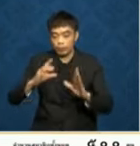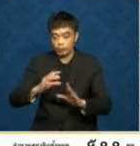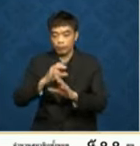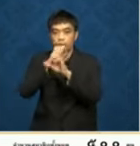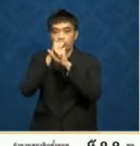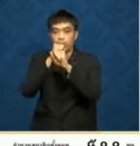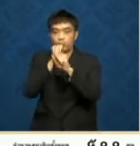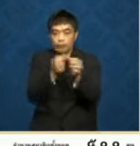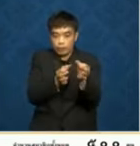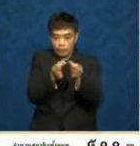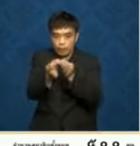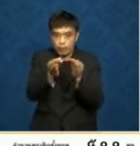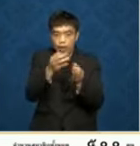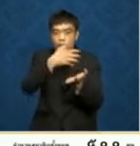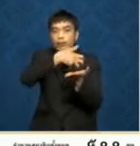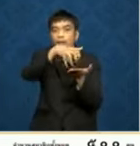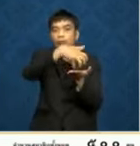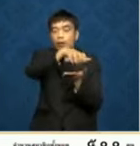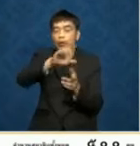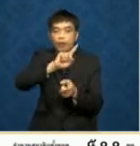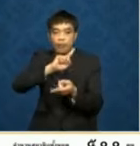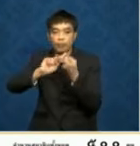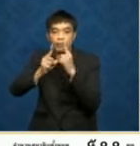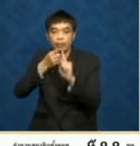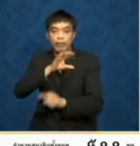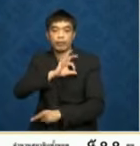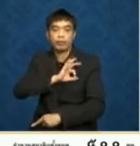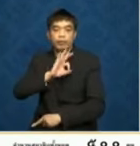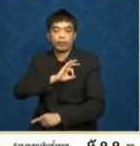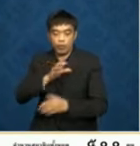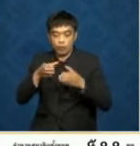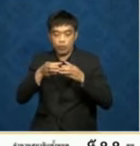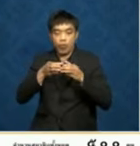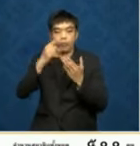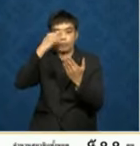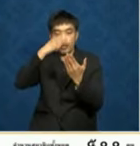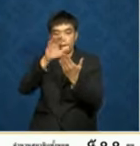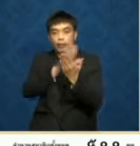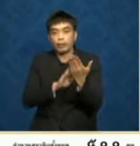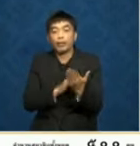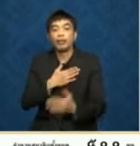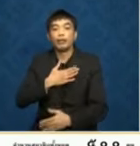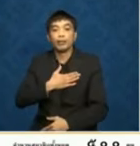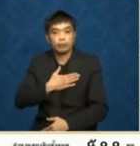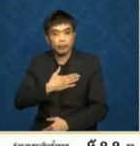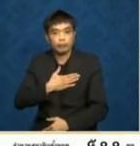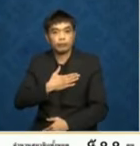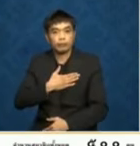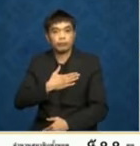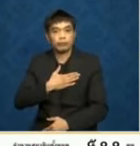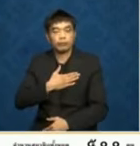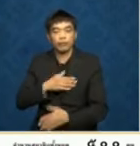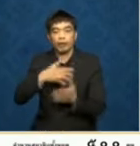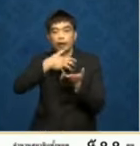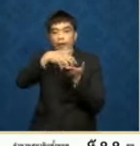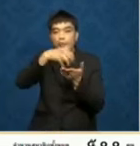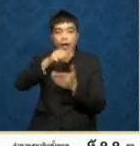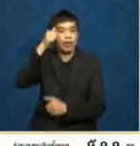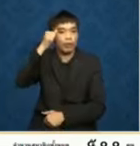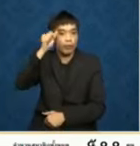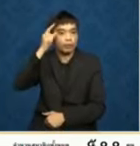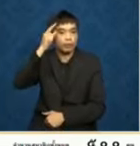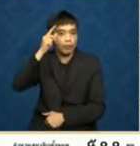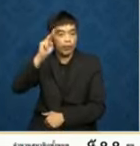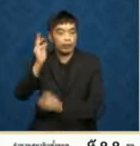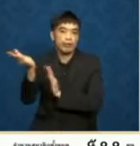ได้นำเสนอมา และทั้งหมดที่เพื่อนสมาชิของพกภูมิใจไยรวมไปถซฟาหNeiko มี้อาปลายกนมา 3 วัน 3 คื